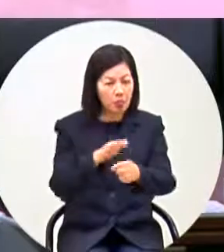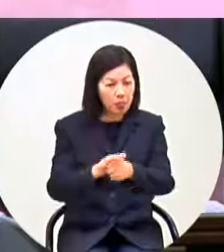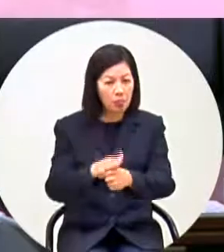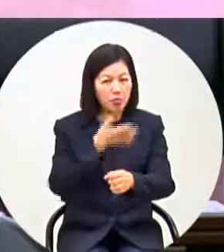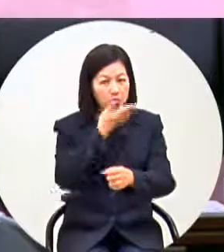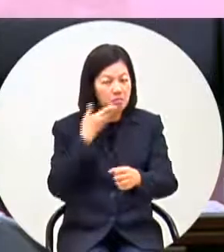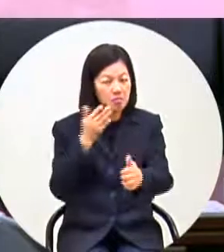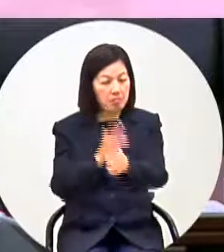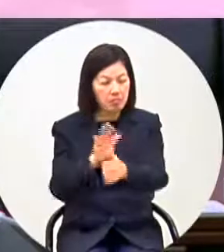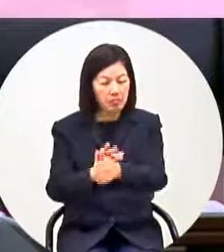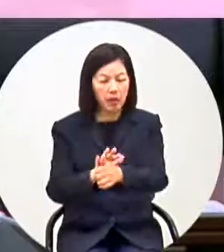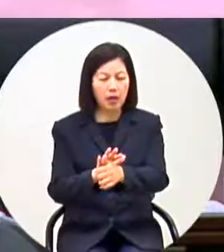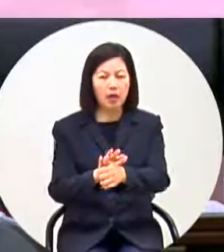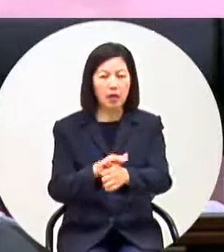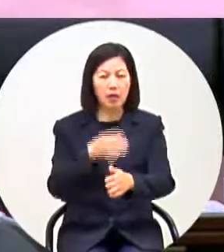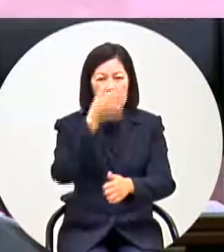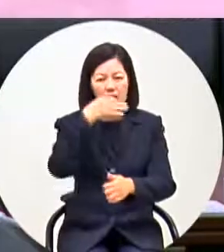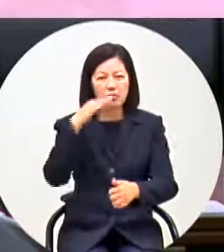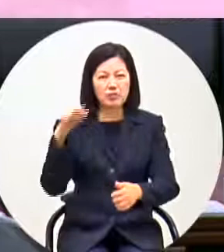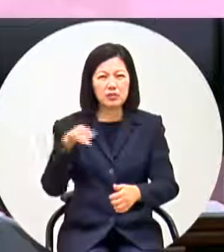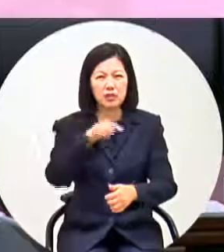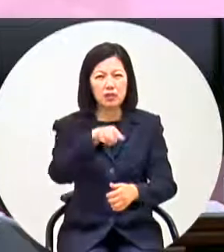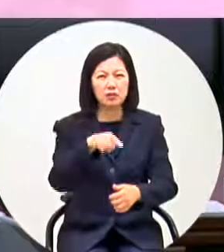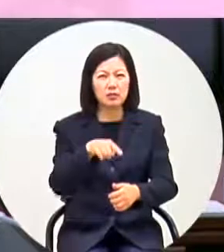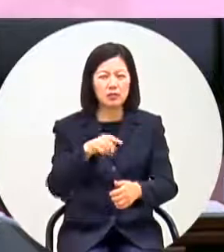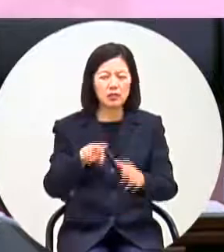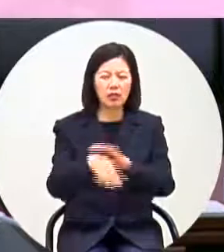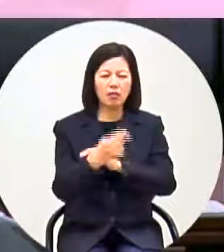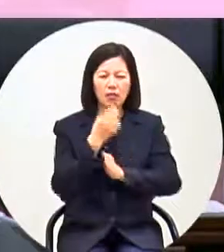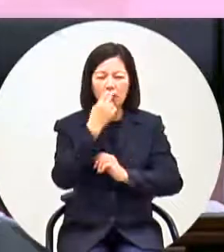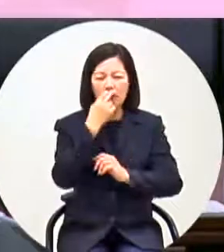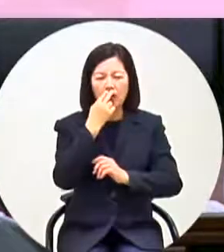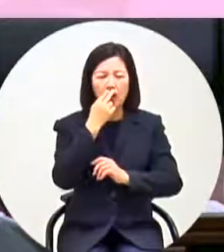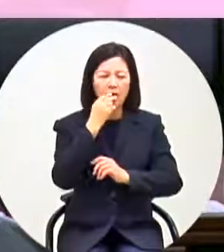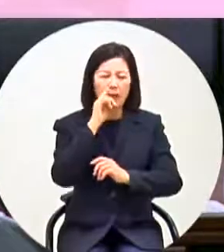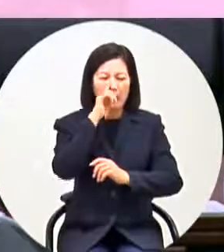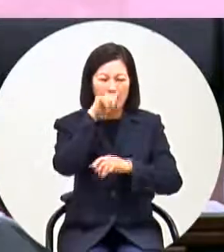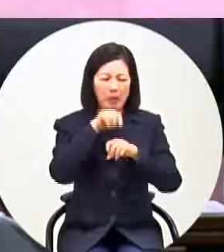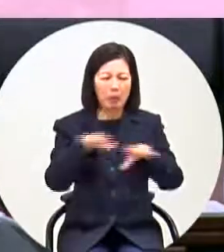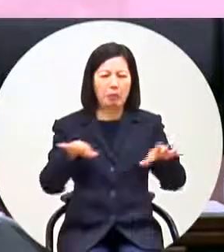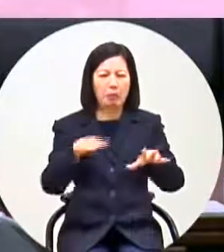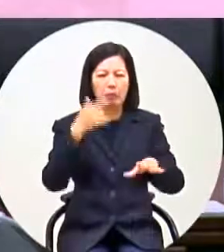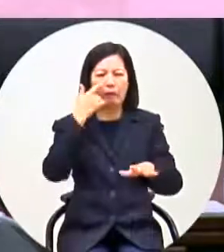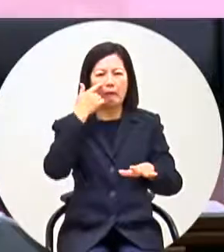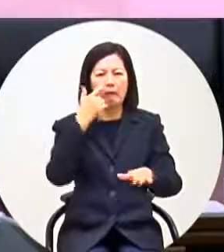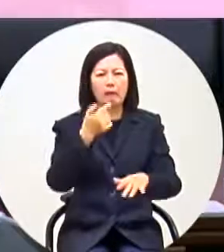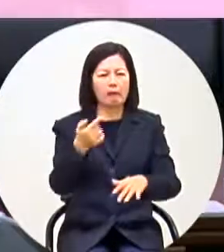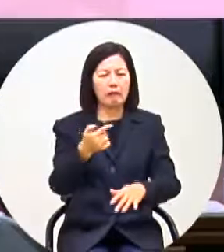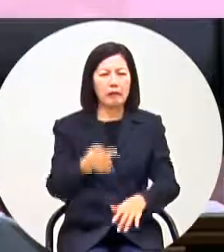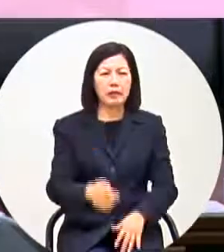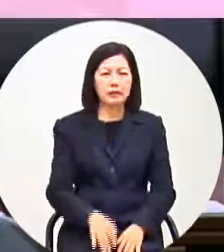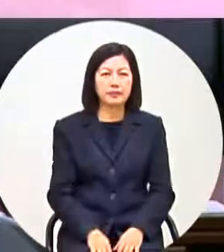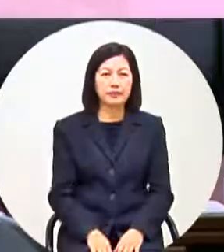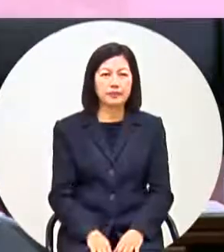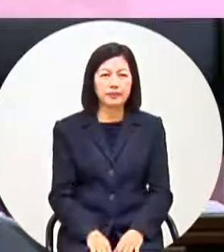的空污非常的凄惨嘛，非常严重啦。所以才特别咱市长哦，